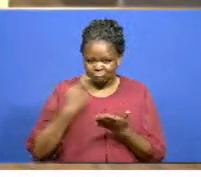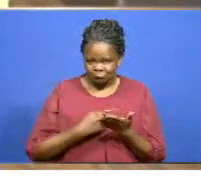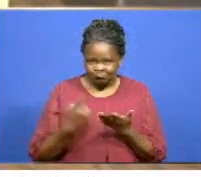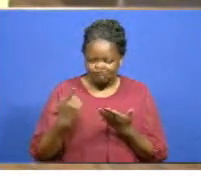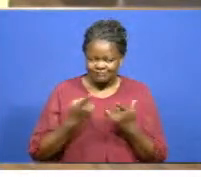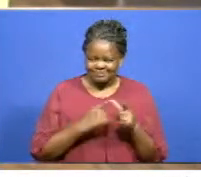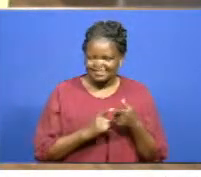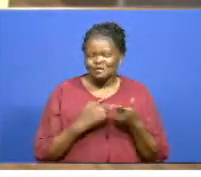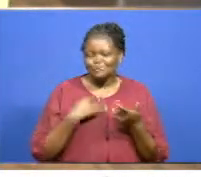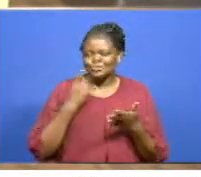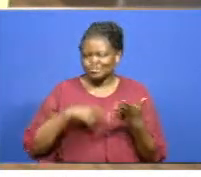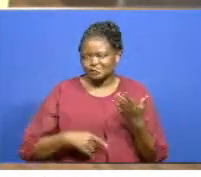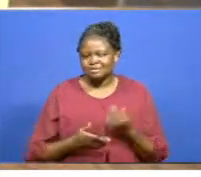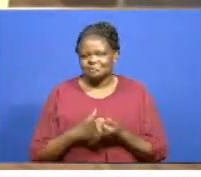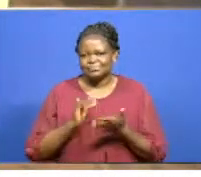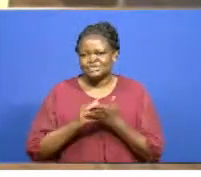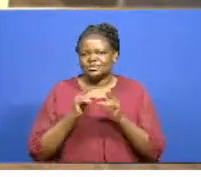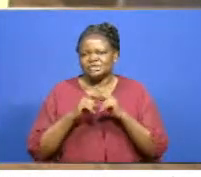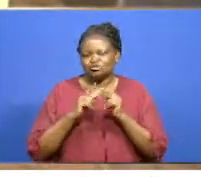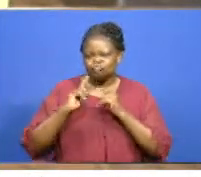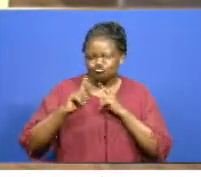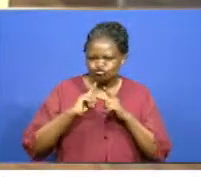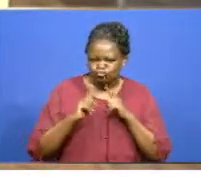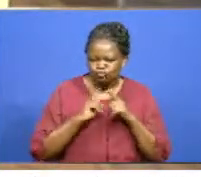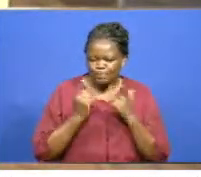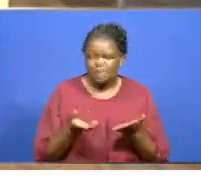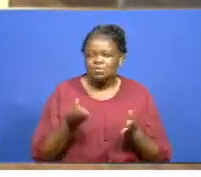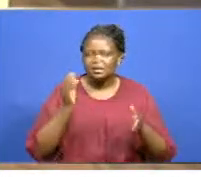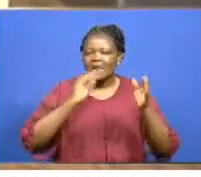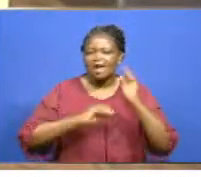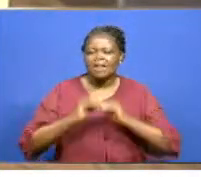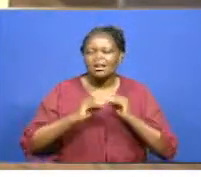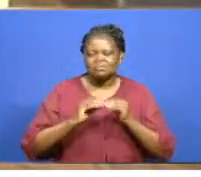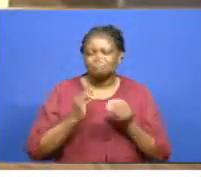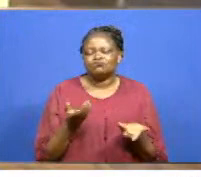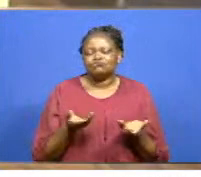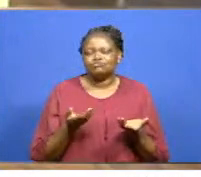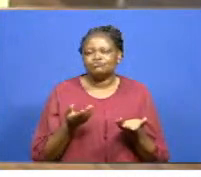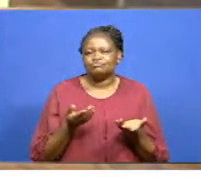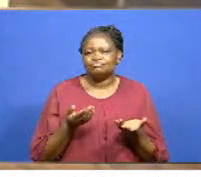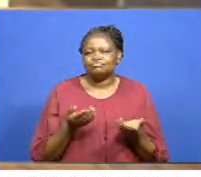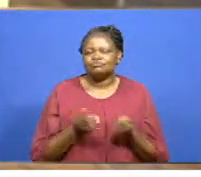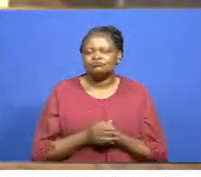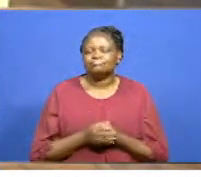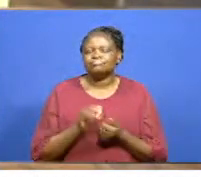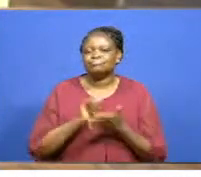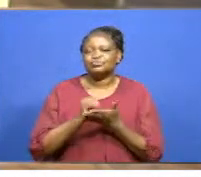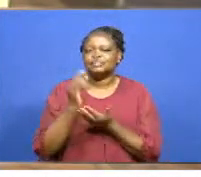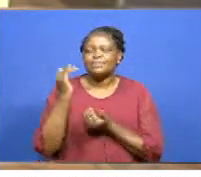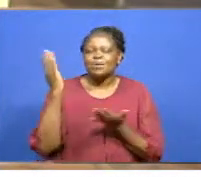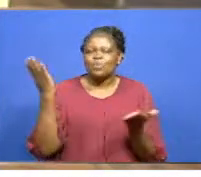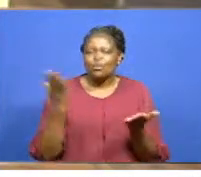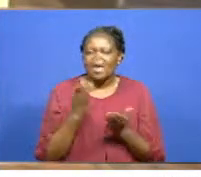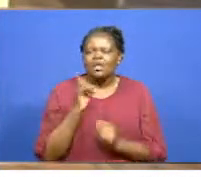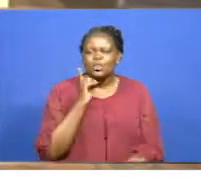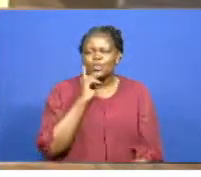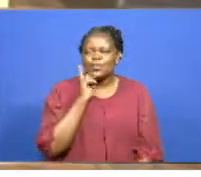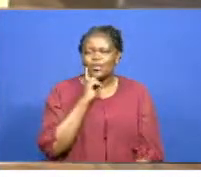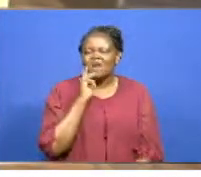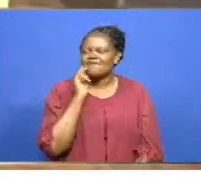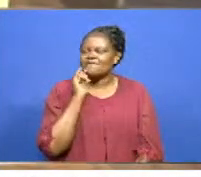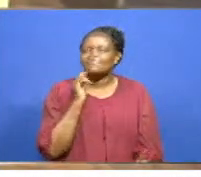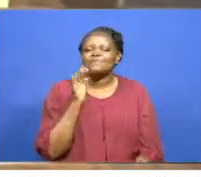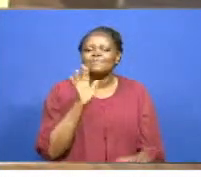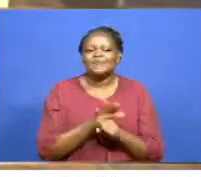na ningependa kwanza kabisa tuanze kwa kuzungumza kuhusiana na uchaguzi. Chaguzi ndogo ambazo zinatarajiwa pale kesho. Ni chaguzi kadha wa kadha,